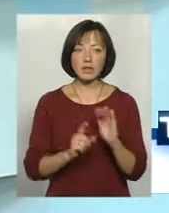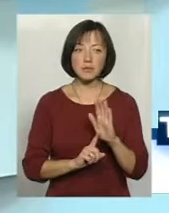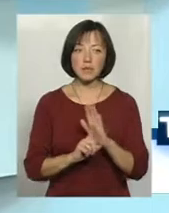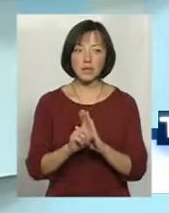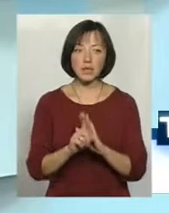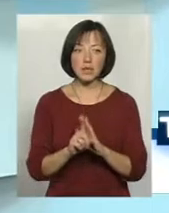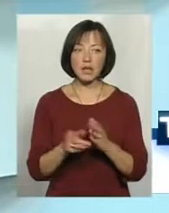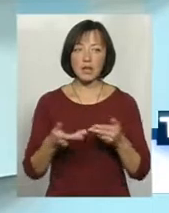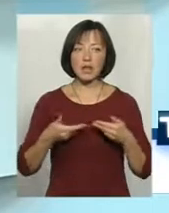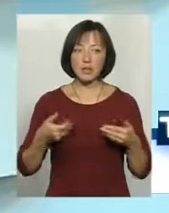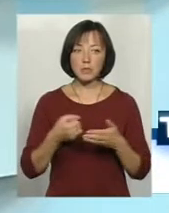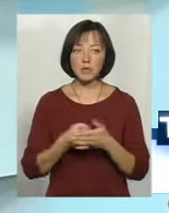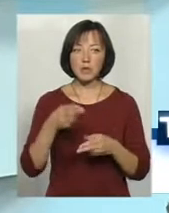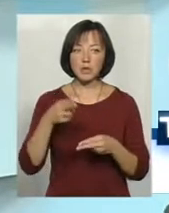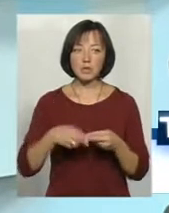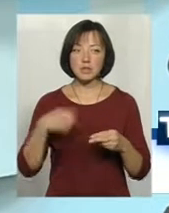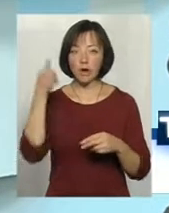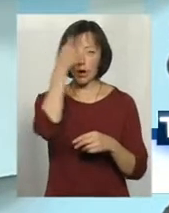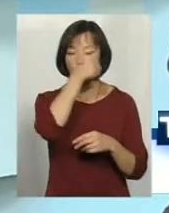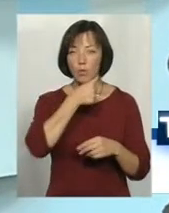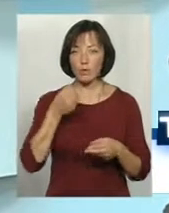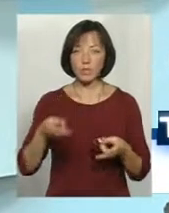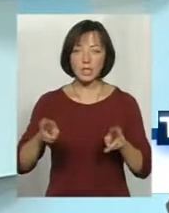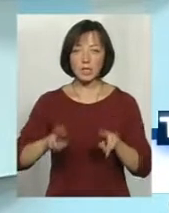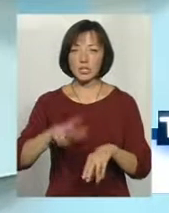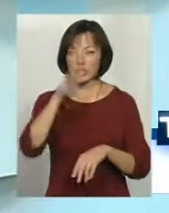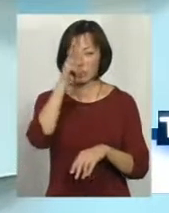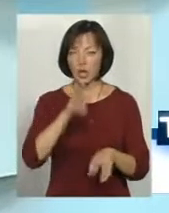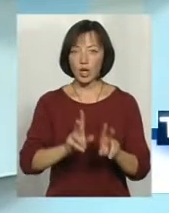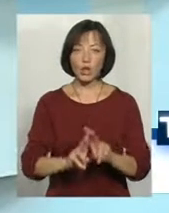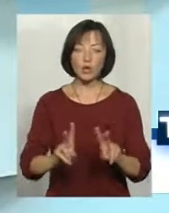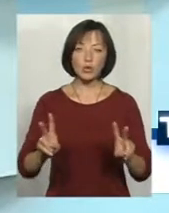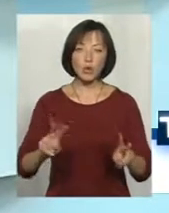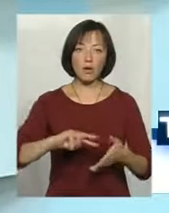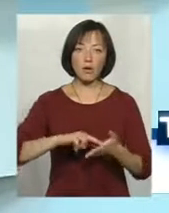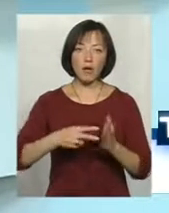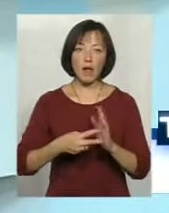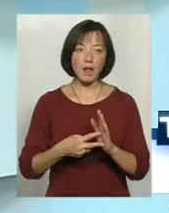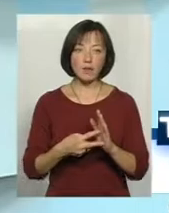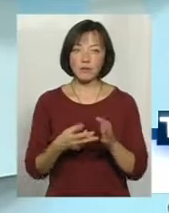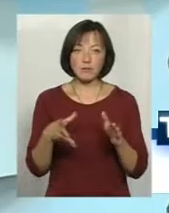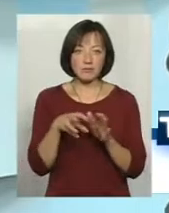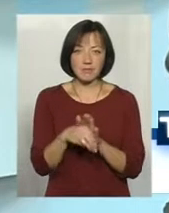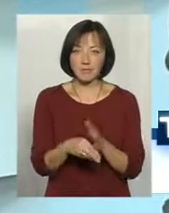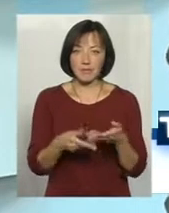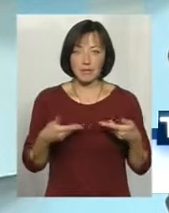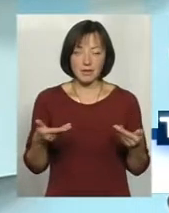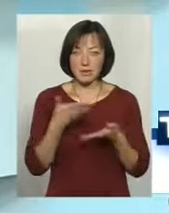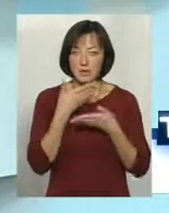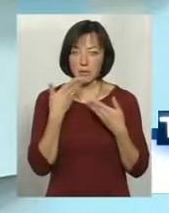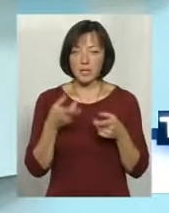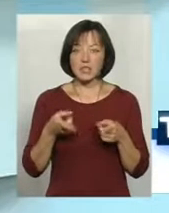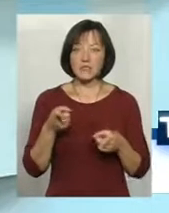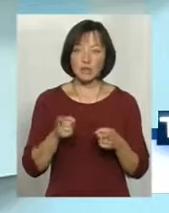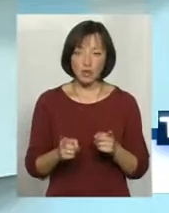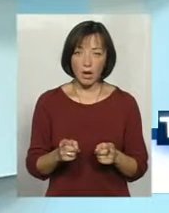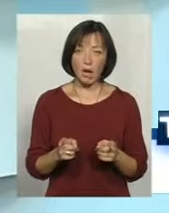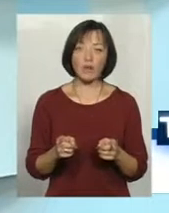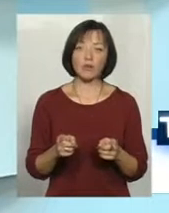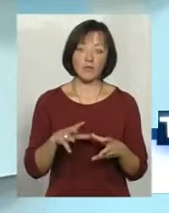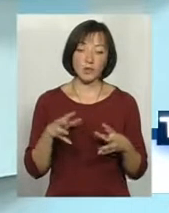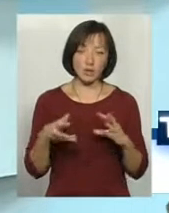що нам до кінця року залишилось 3 місяці. Ніхто ні в яких планах нас не передбачав. Звичайно, що ми в